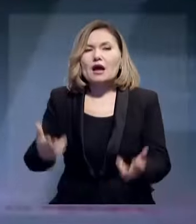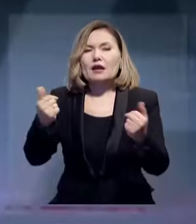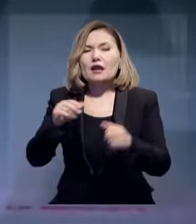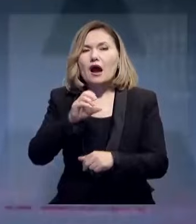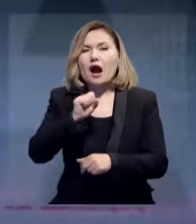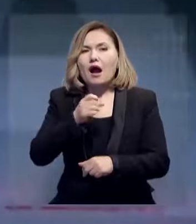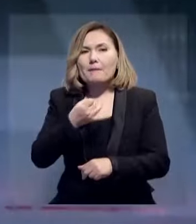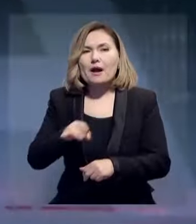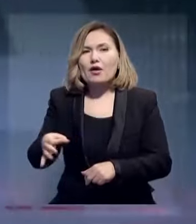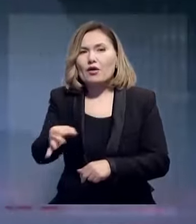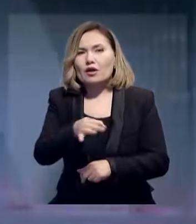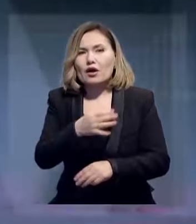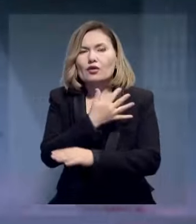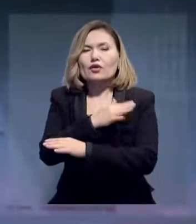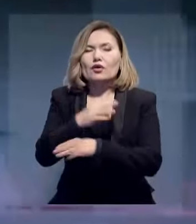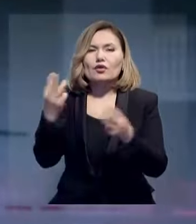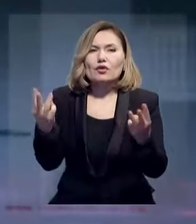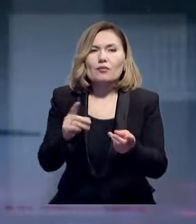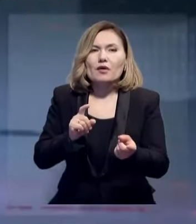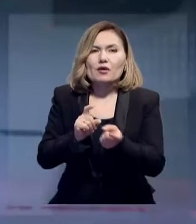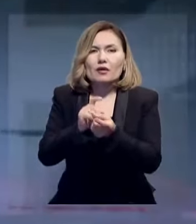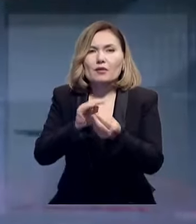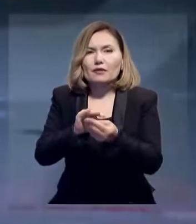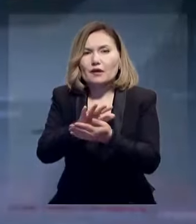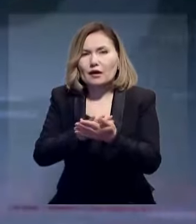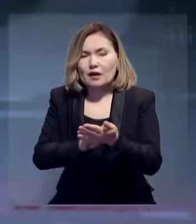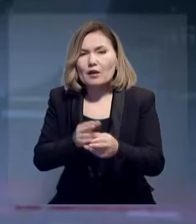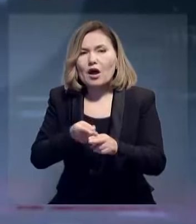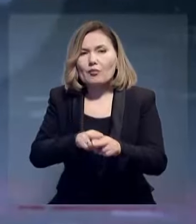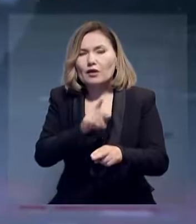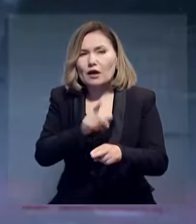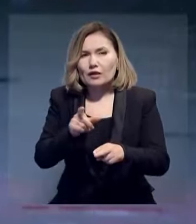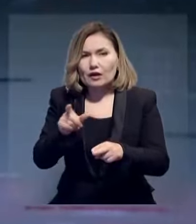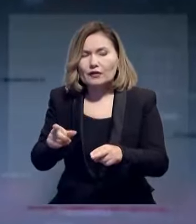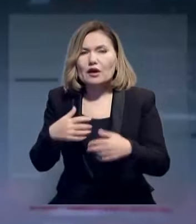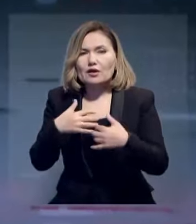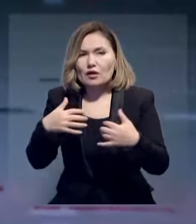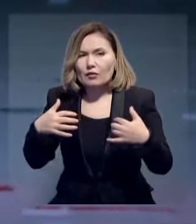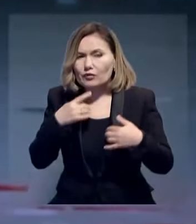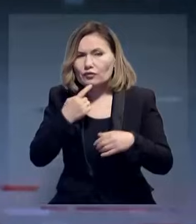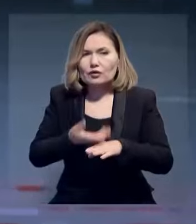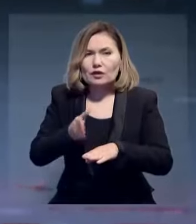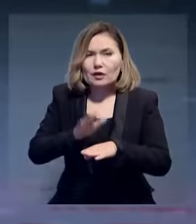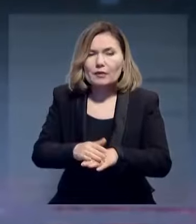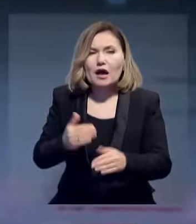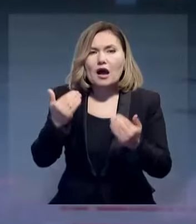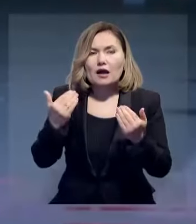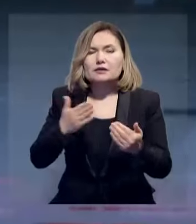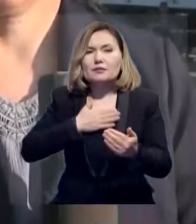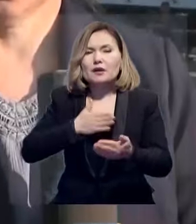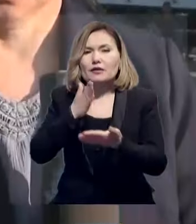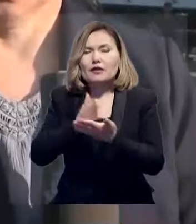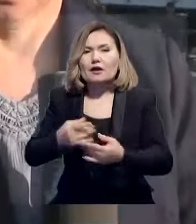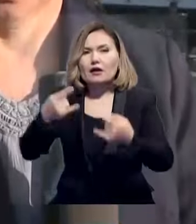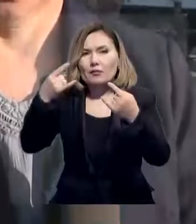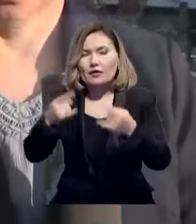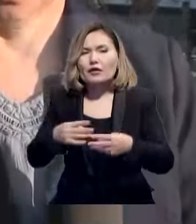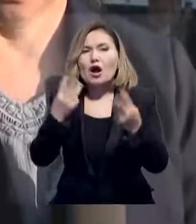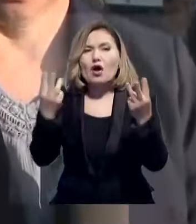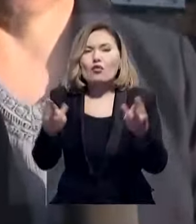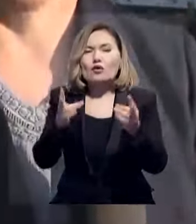Абай облысында орман өртіне қарсы күрес жалғасып жатыр. Бұл адамдарға да жануарларға да ауыр тиіп тұр. Қазір бізбен тікелей эфирге сол өрт